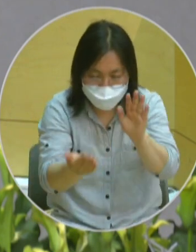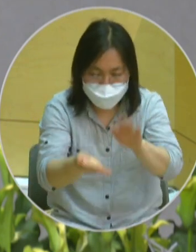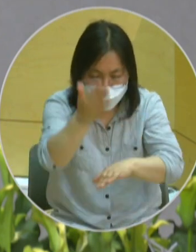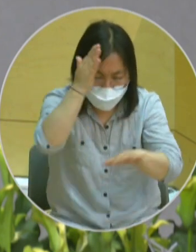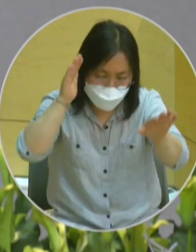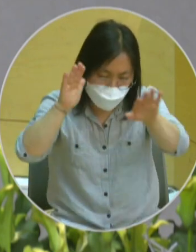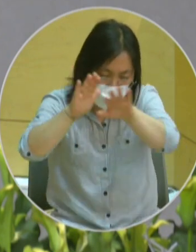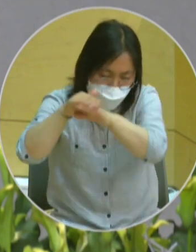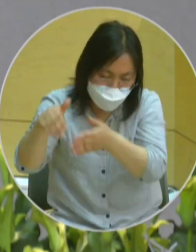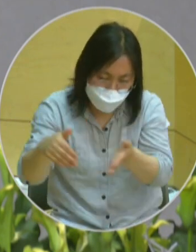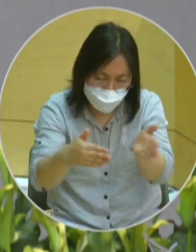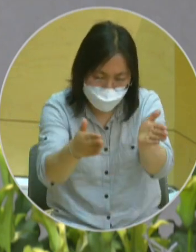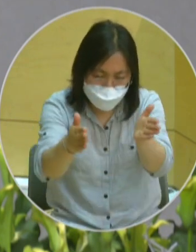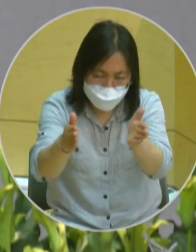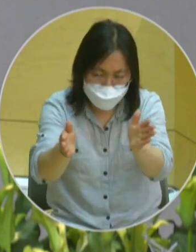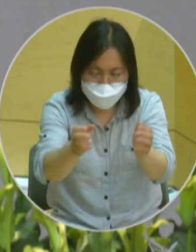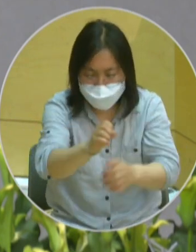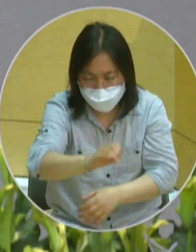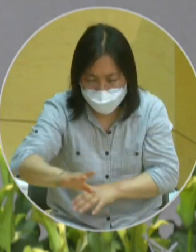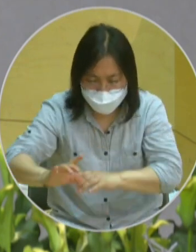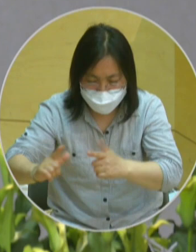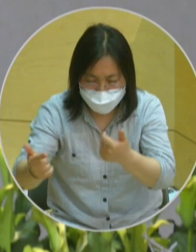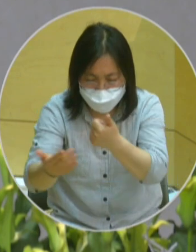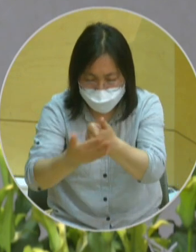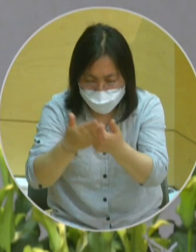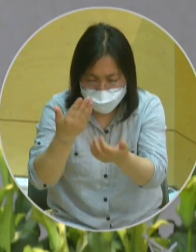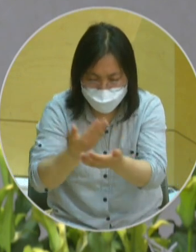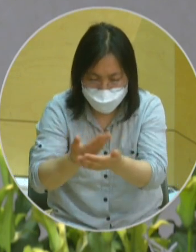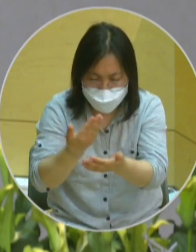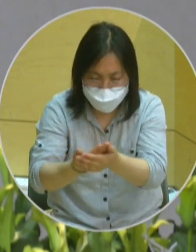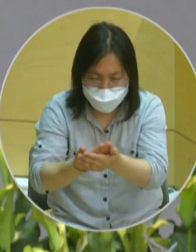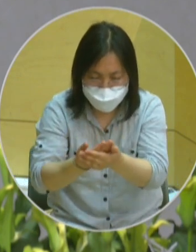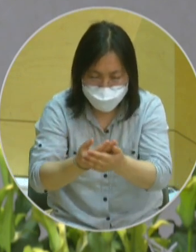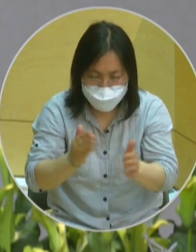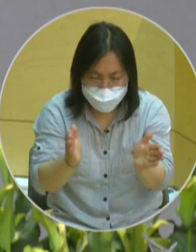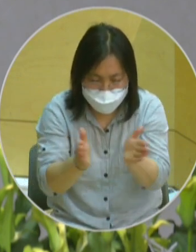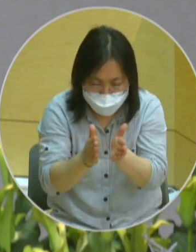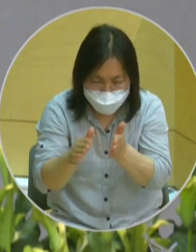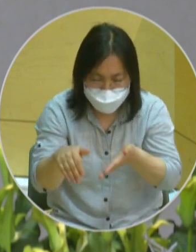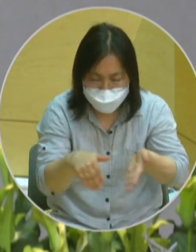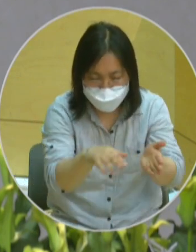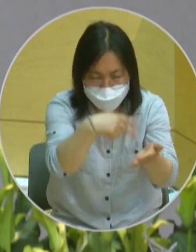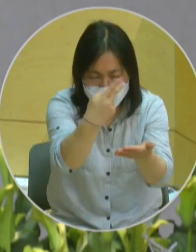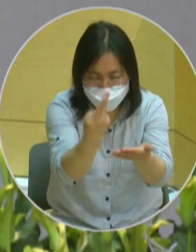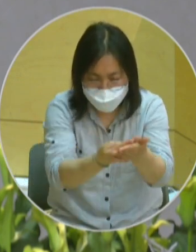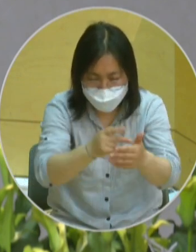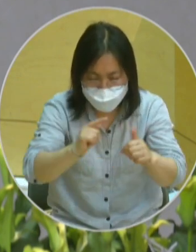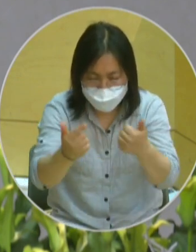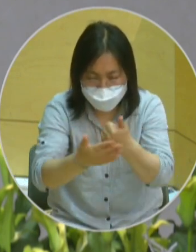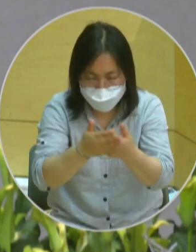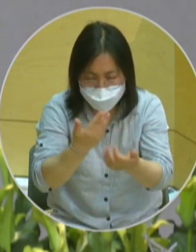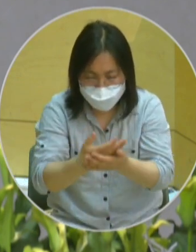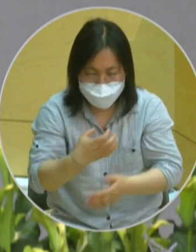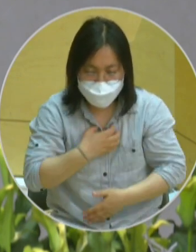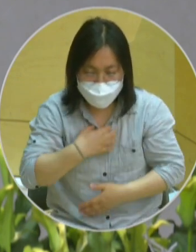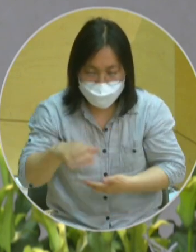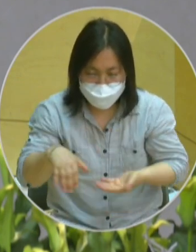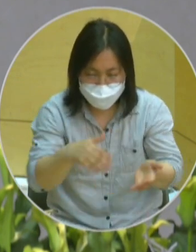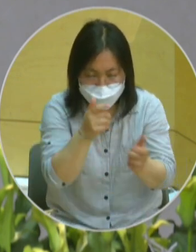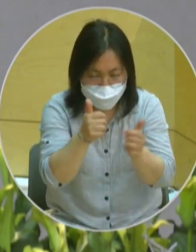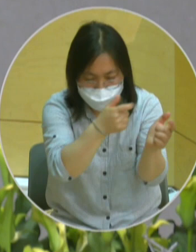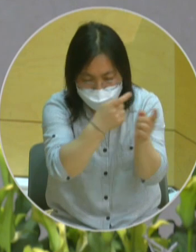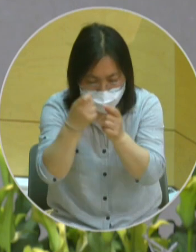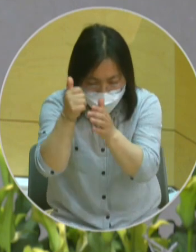길에 하나님 길을 잃어버리지 않도록 도와주시옵고 좁은 길에 넘어지지 않도록 도와주시며 험한 길에 시험 들지